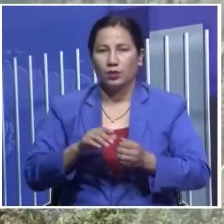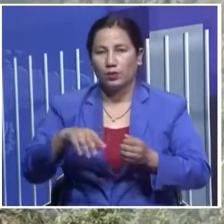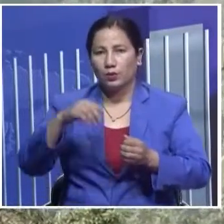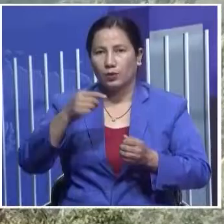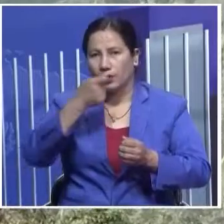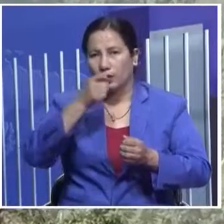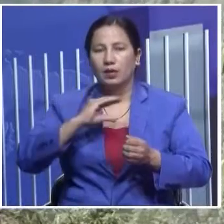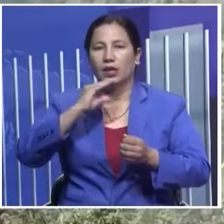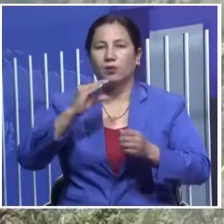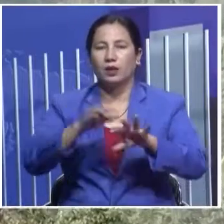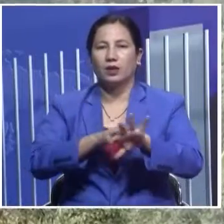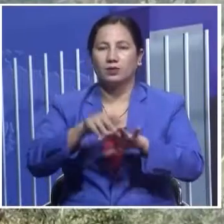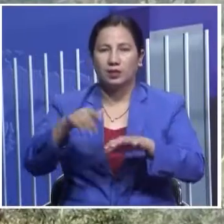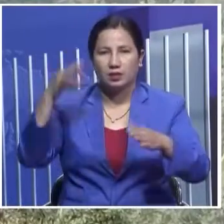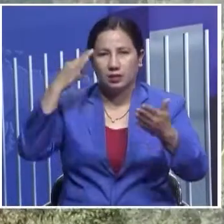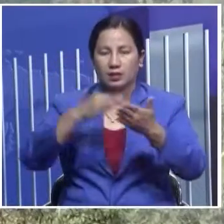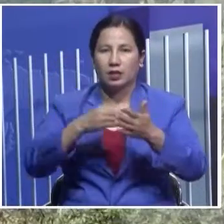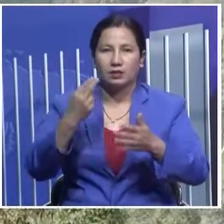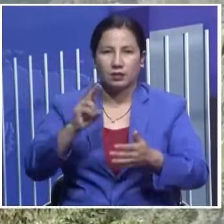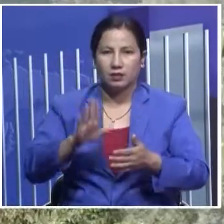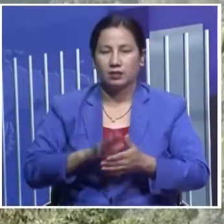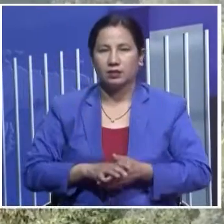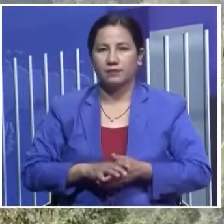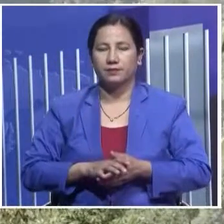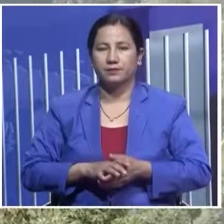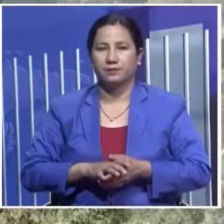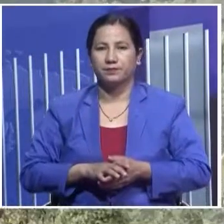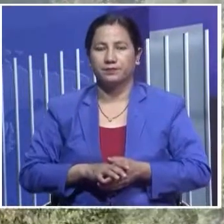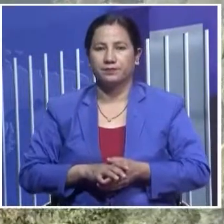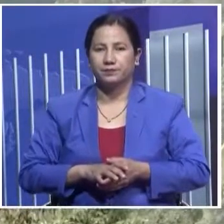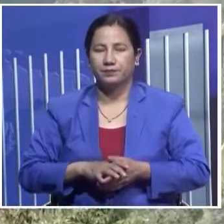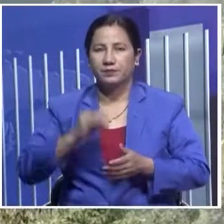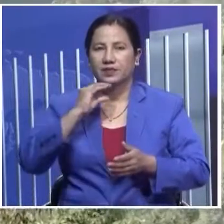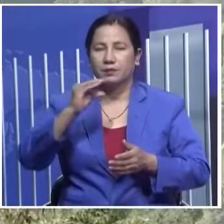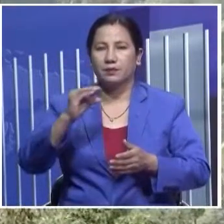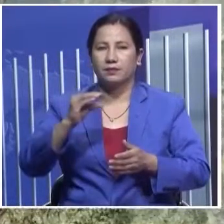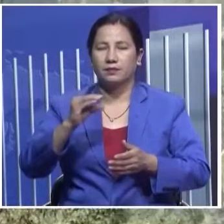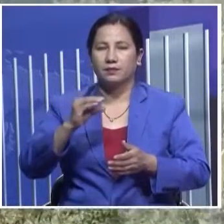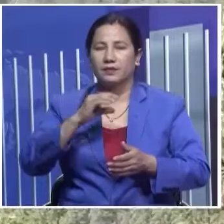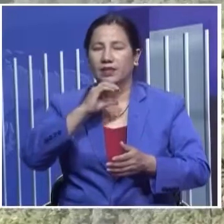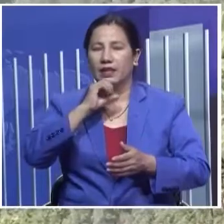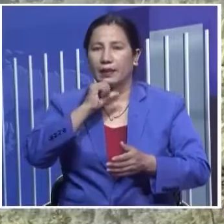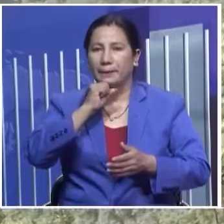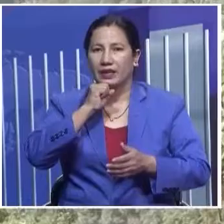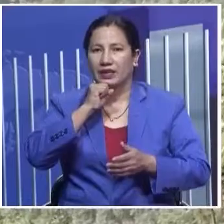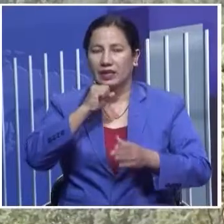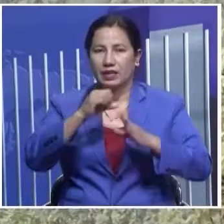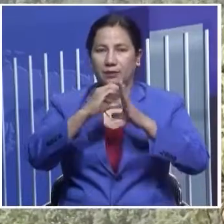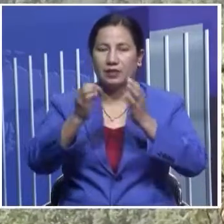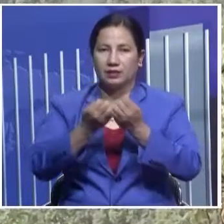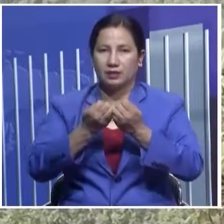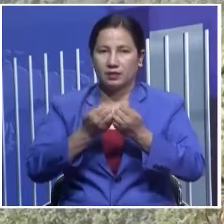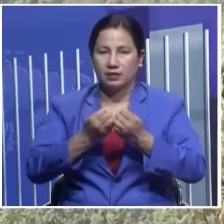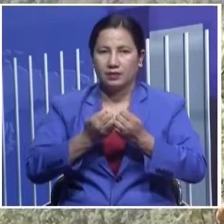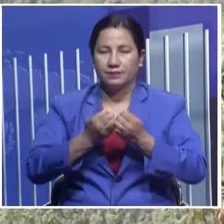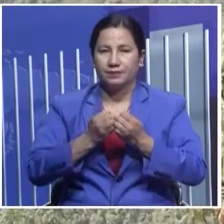सब त्यहीतिर ध्यान गएका छ, रोजगारतिर लागेका छन्। बाख्रा चराउने भन्ने छ, चरिचरणको लागि पनि